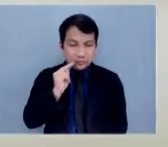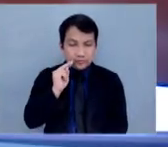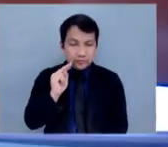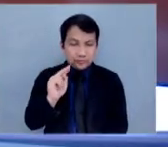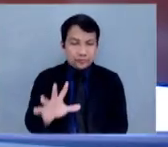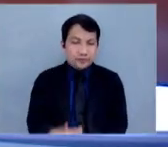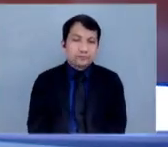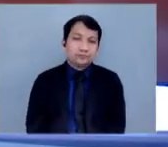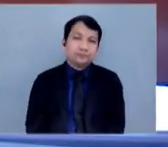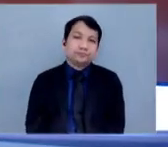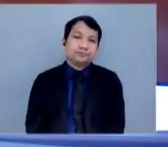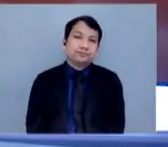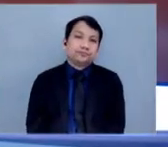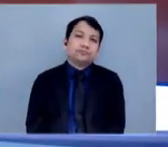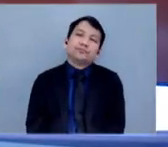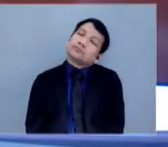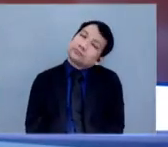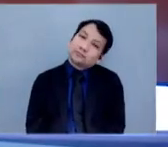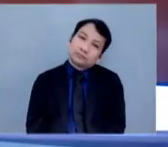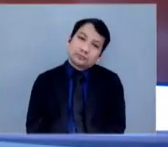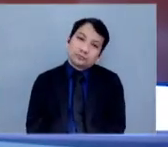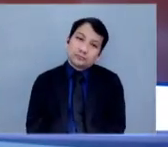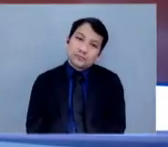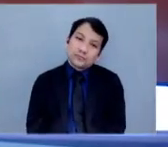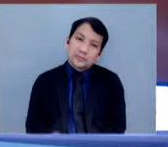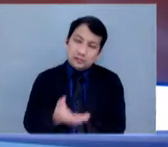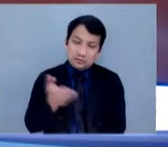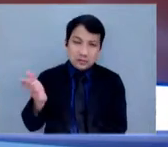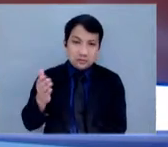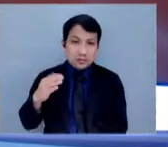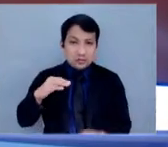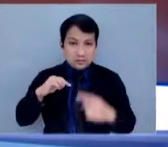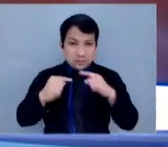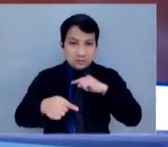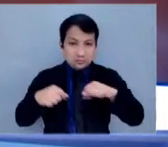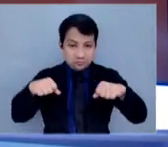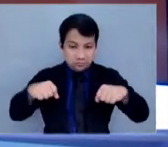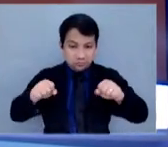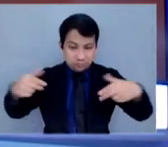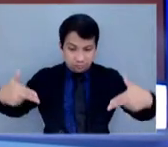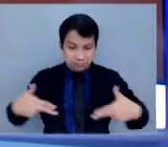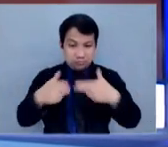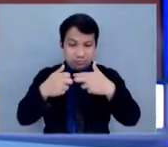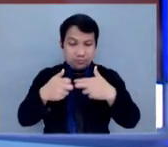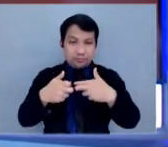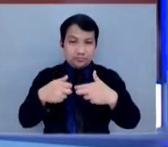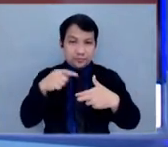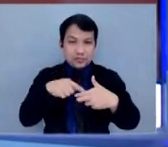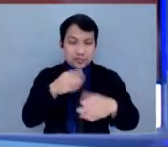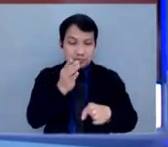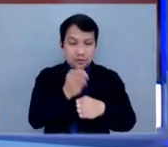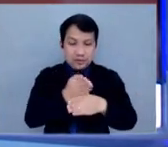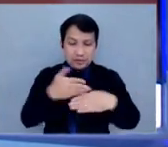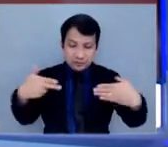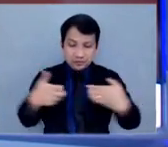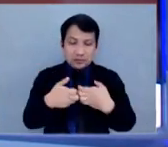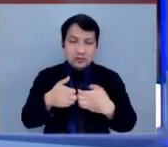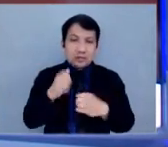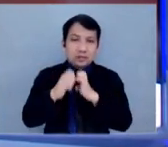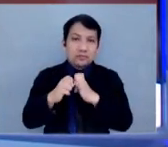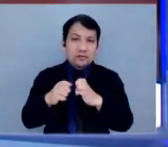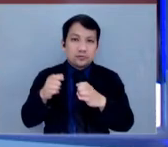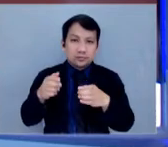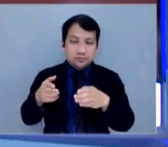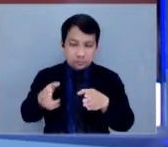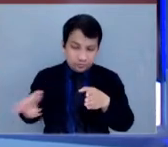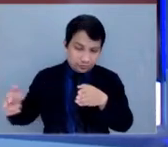5. Sugat sa paa at balikat ang natamo ng isang rider matapos niya makabangga ng isang bus sa EDSA. Nag-U-turn daw ang motor nang